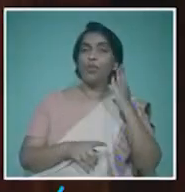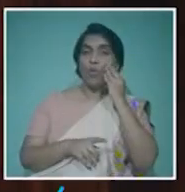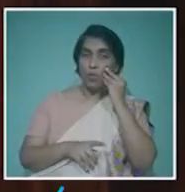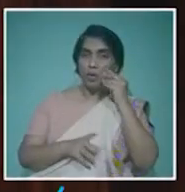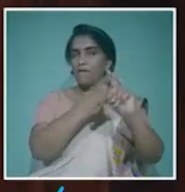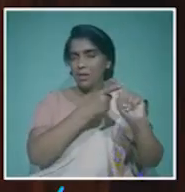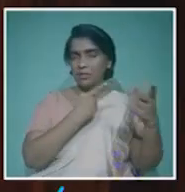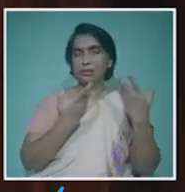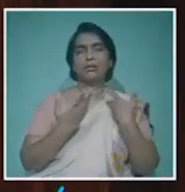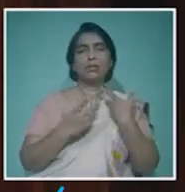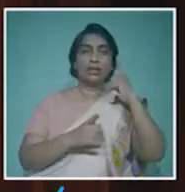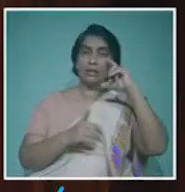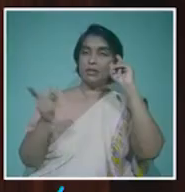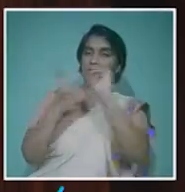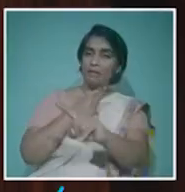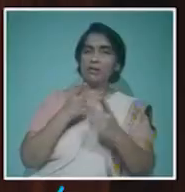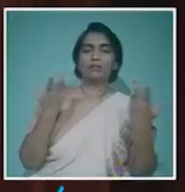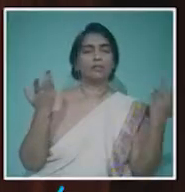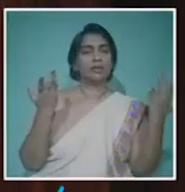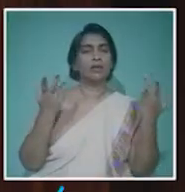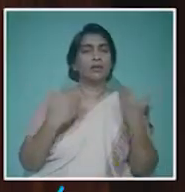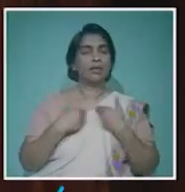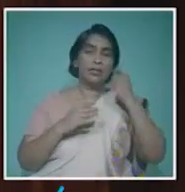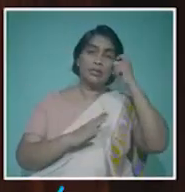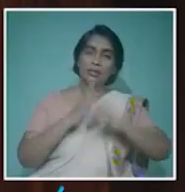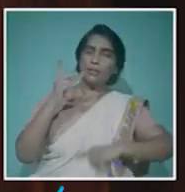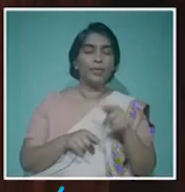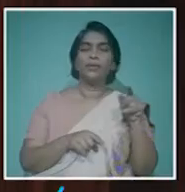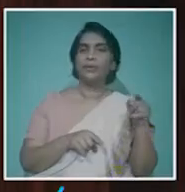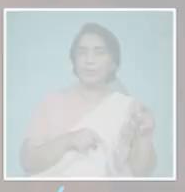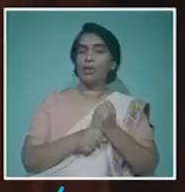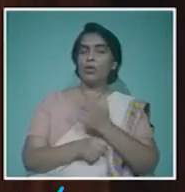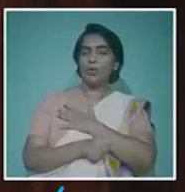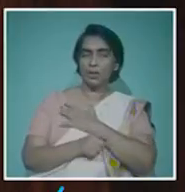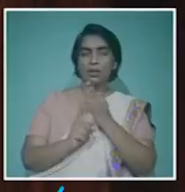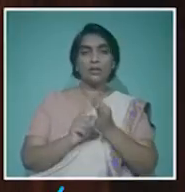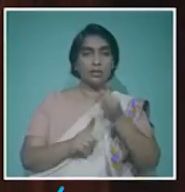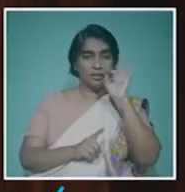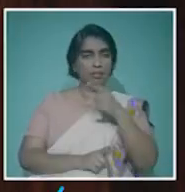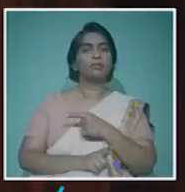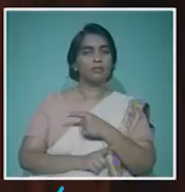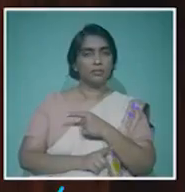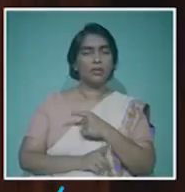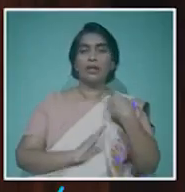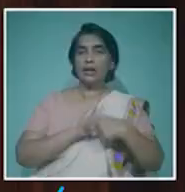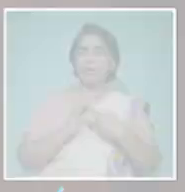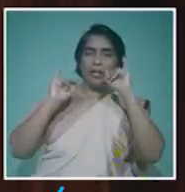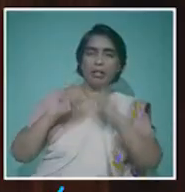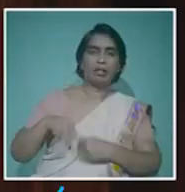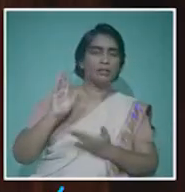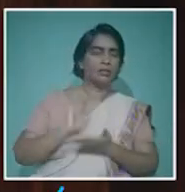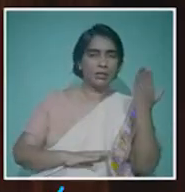රුසියාවත් තරහ කරගත්තා, අපි චීනයත් තරහ කරගත්තා, අපි ජපානයත් තරහ කරගත්තා. ගෝඨාභය රාජපක්ෂ ජනාධිපතිතුමාට රට හැරලා යන්න